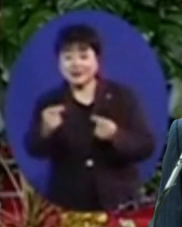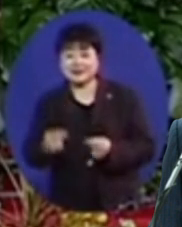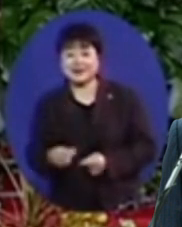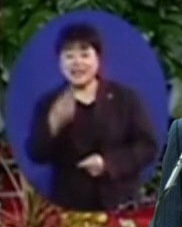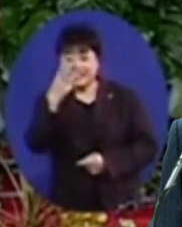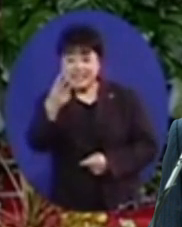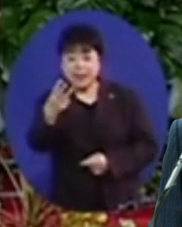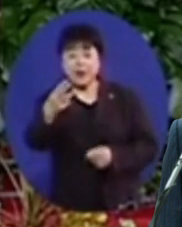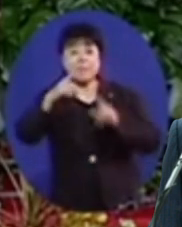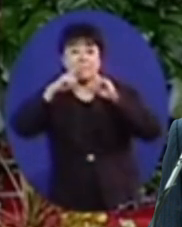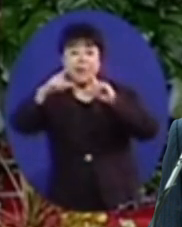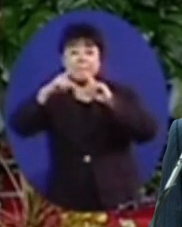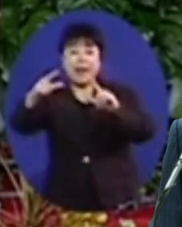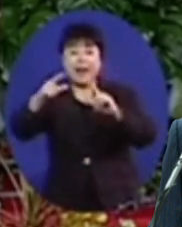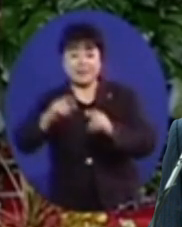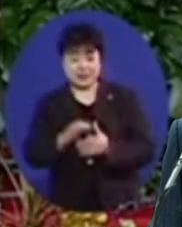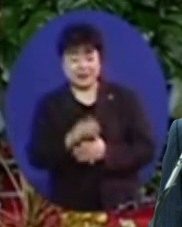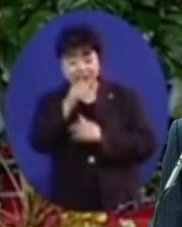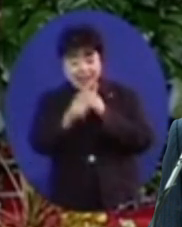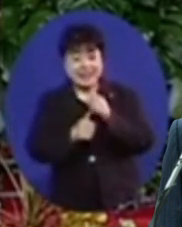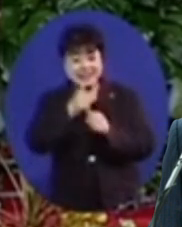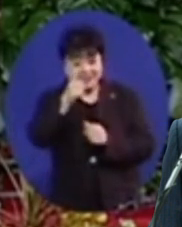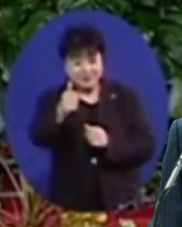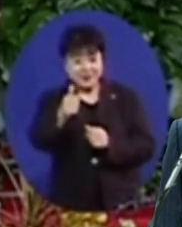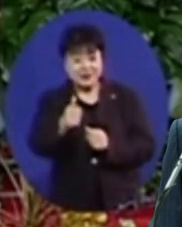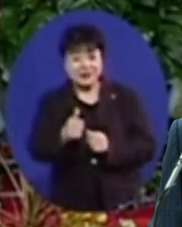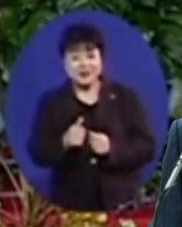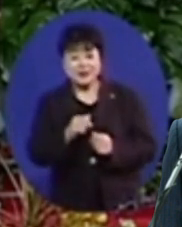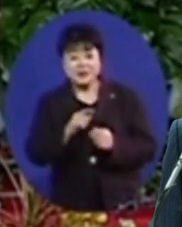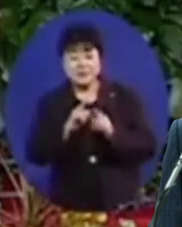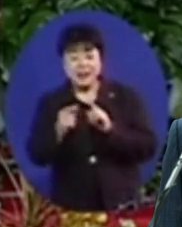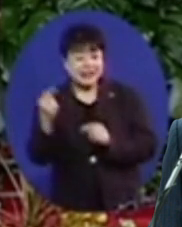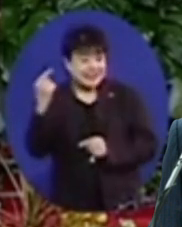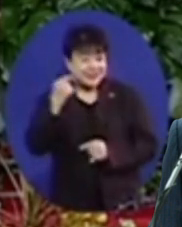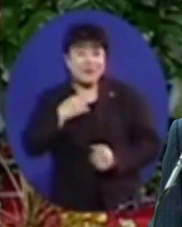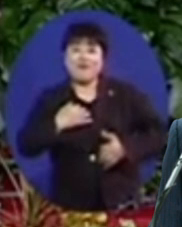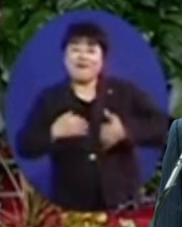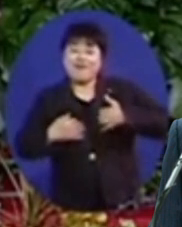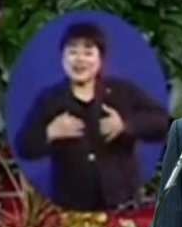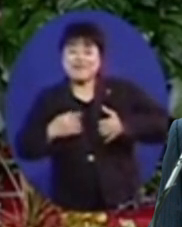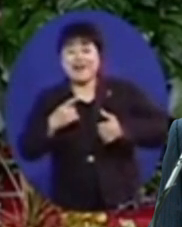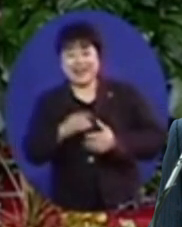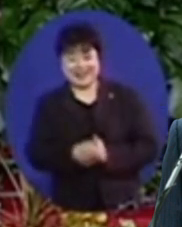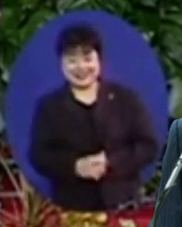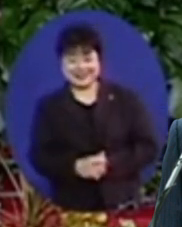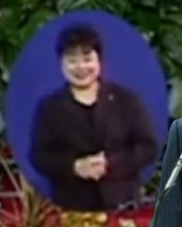번씩 고백을 하면 하나님이 이 고백을 듣고 굉장히 기뻐하신다는 것입니다.